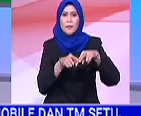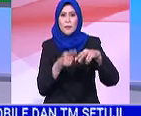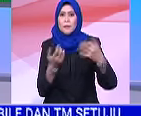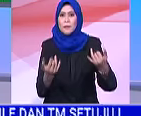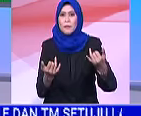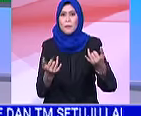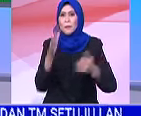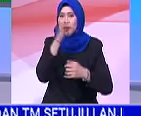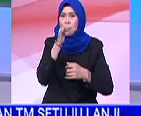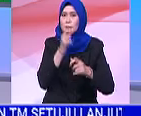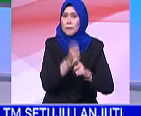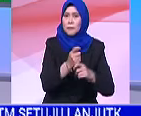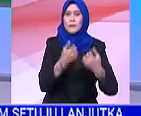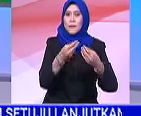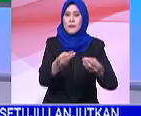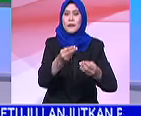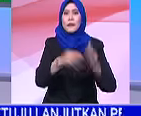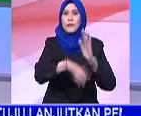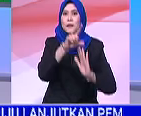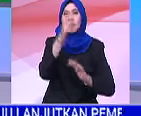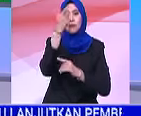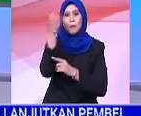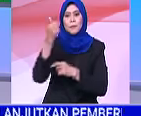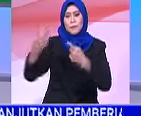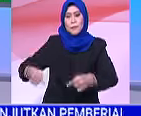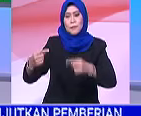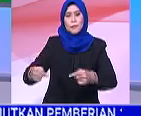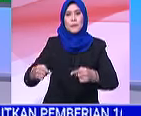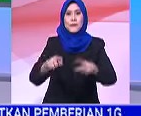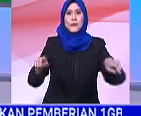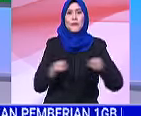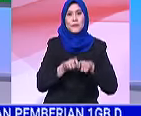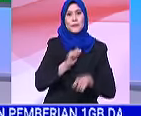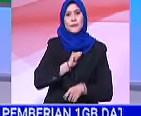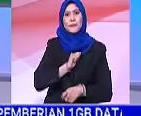Melaka masih tetap memiliki kelebihan kerana mereka akan beraksi di laman sendiri.